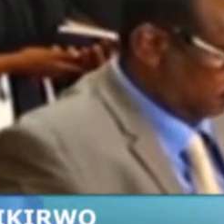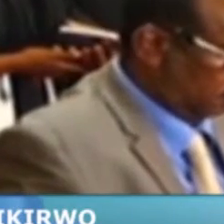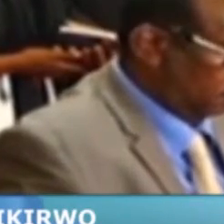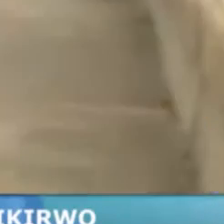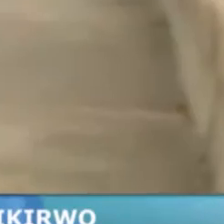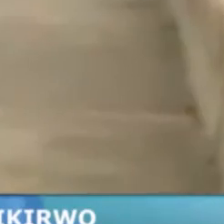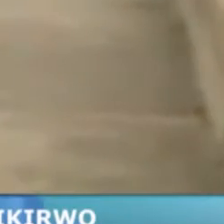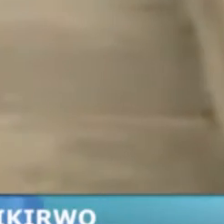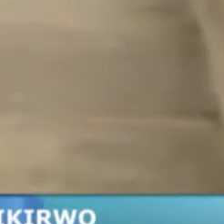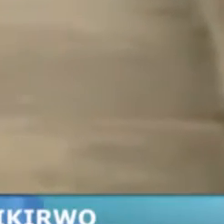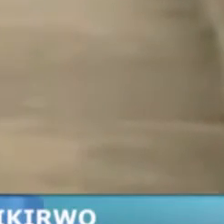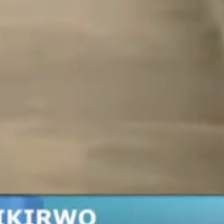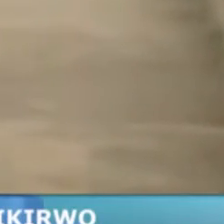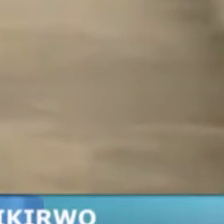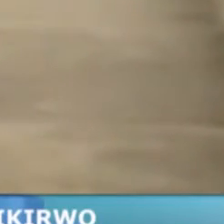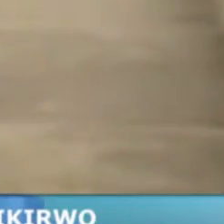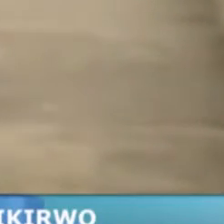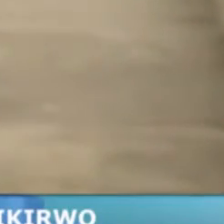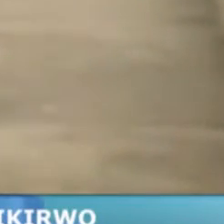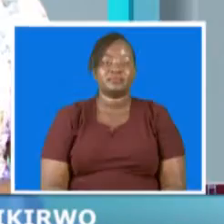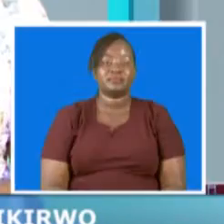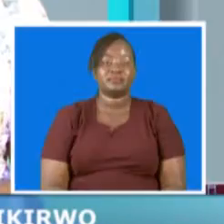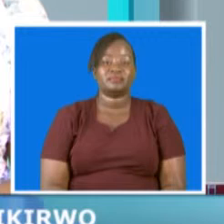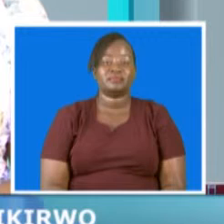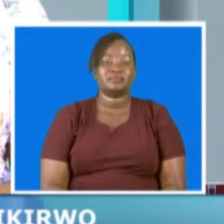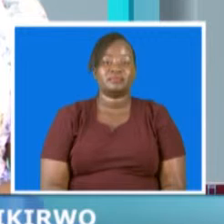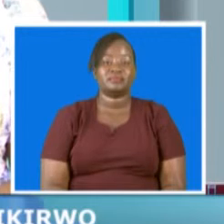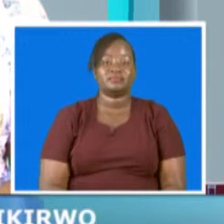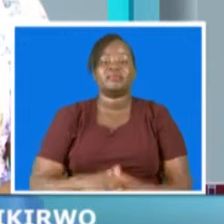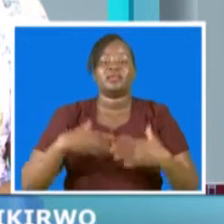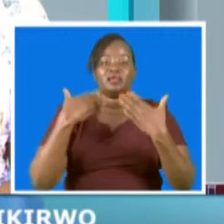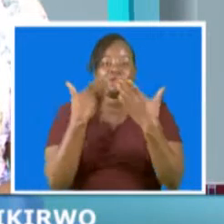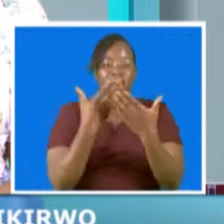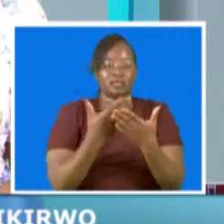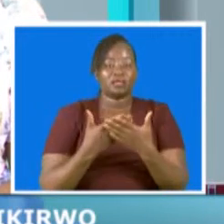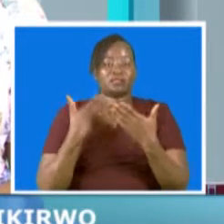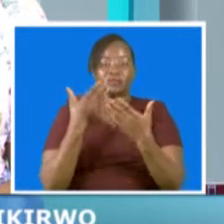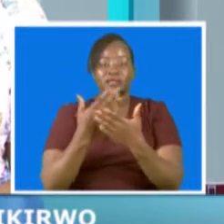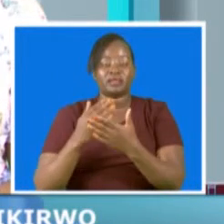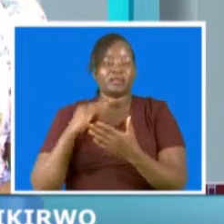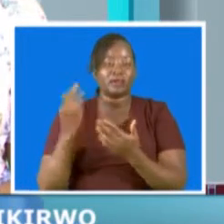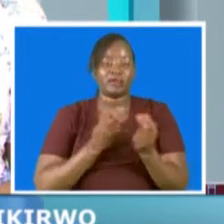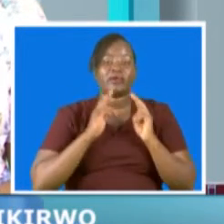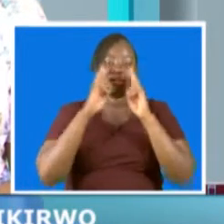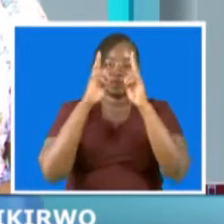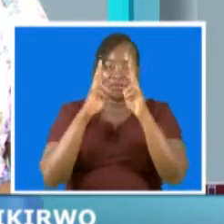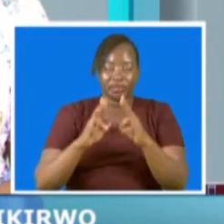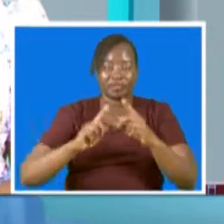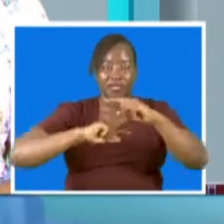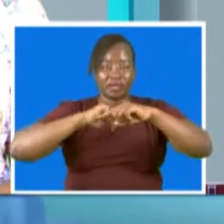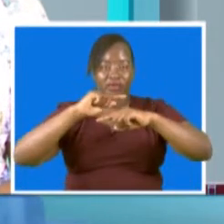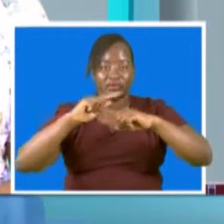TV riakwa ni Wanjiru wa Gata. Thank you Wanjiru wa Gata ni undu wa riboti tukithira mbere